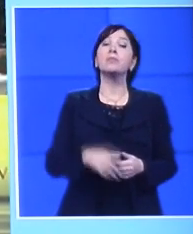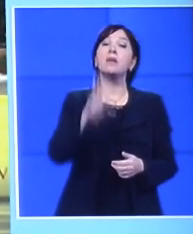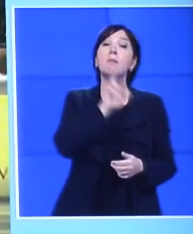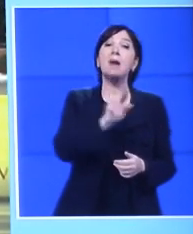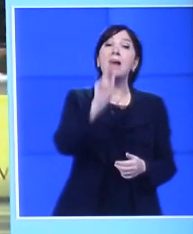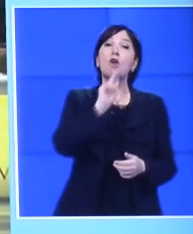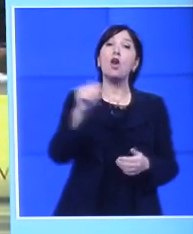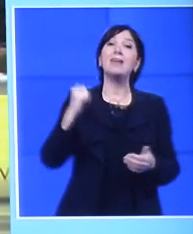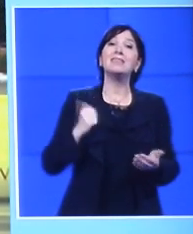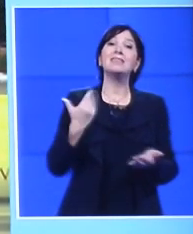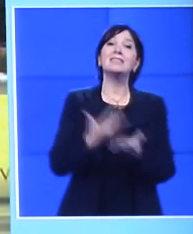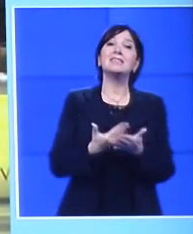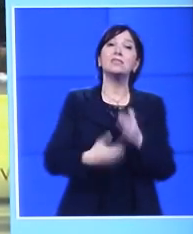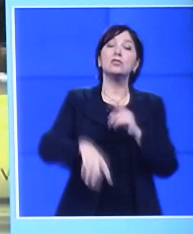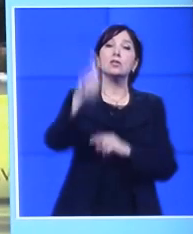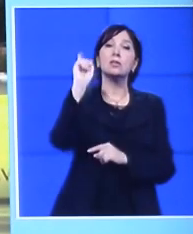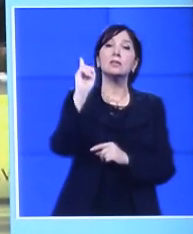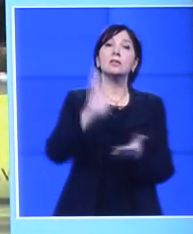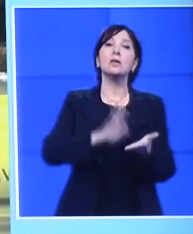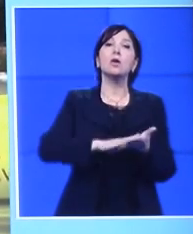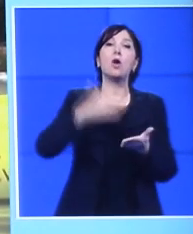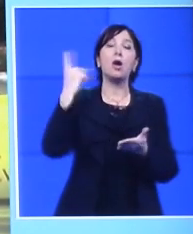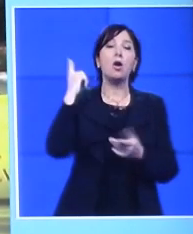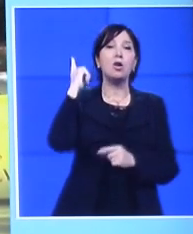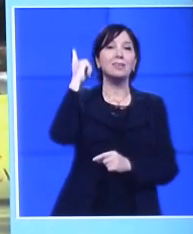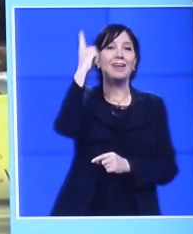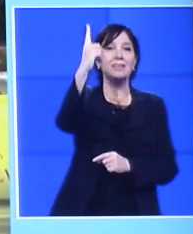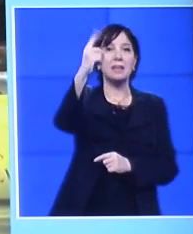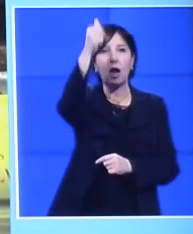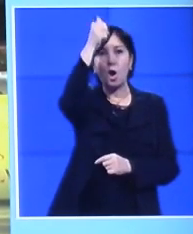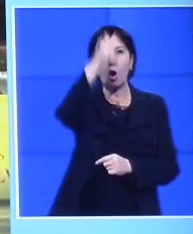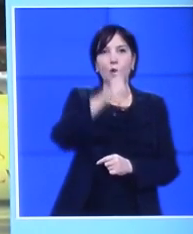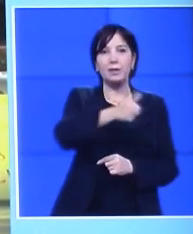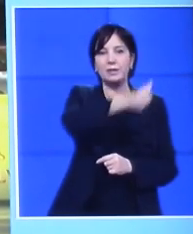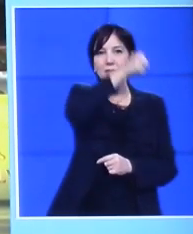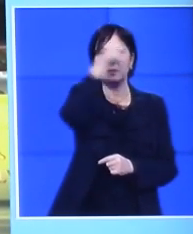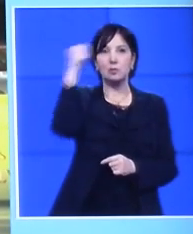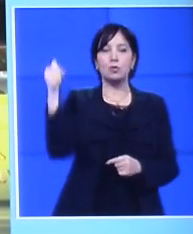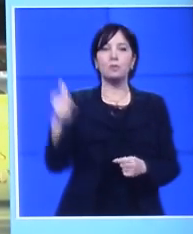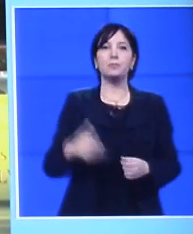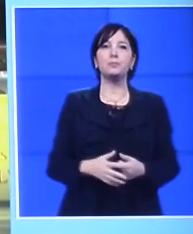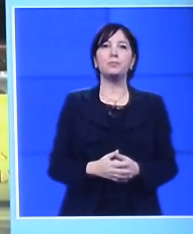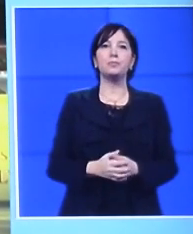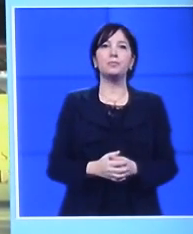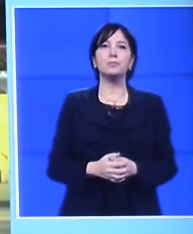Parola del Signore. Gloria a te, oh Cristo.